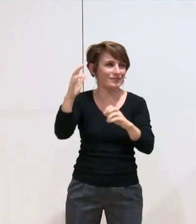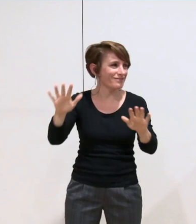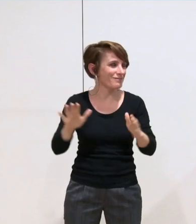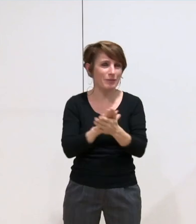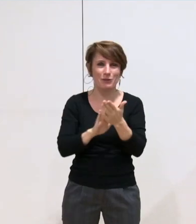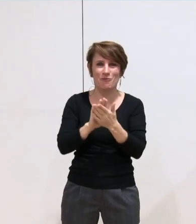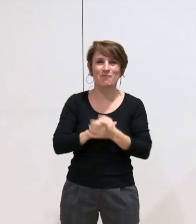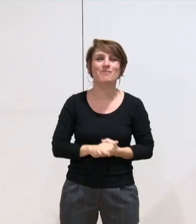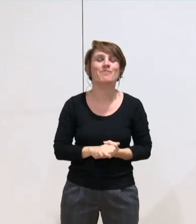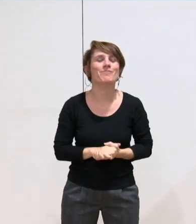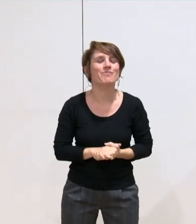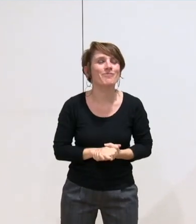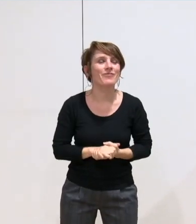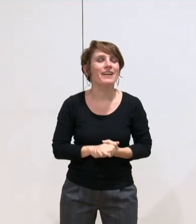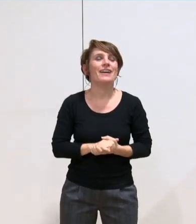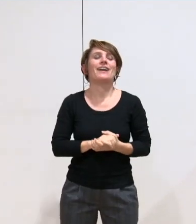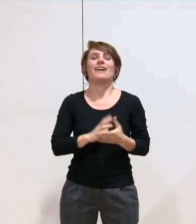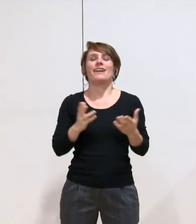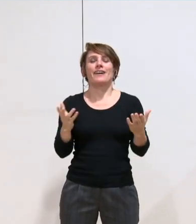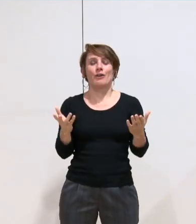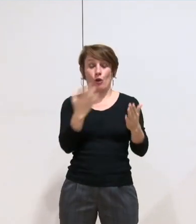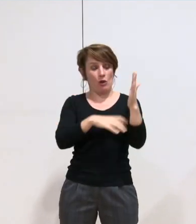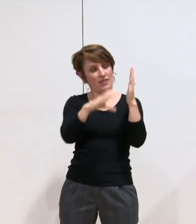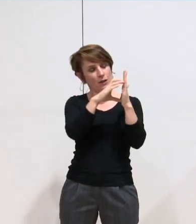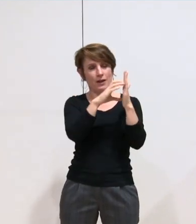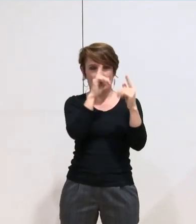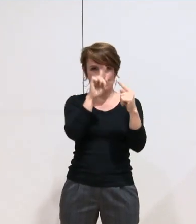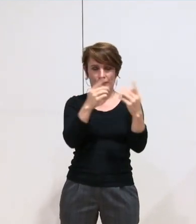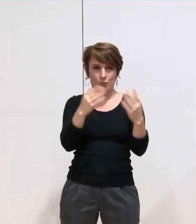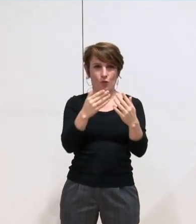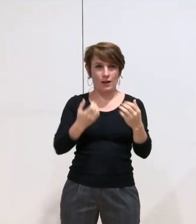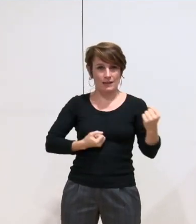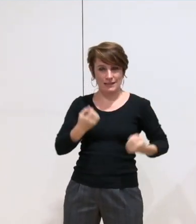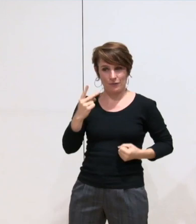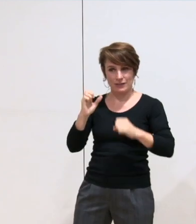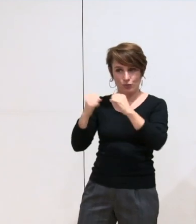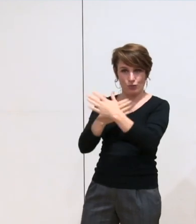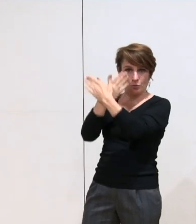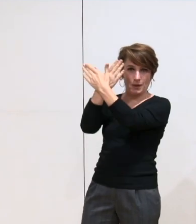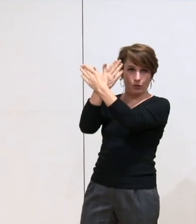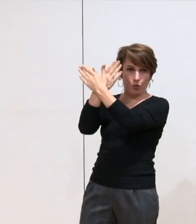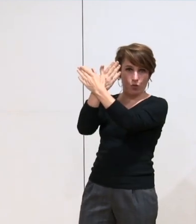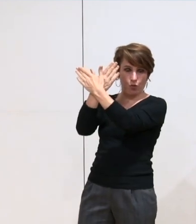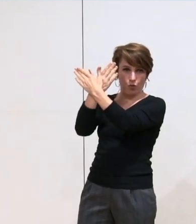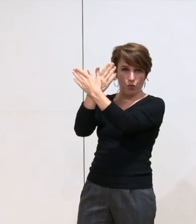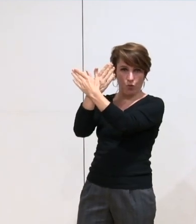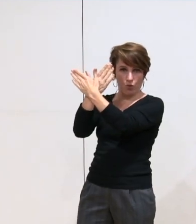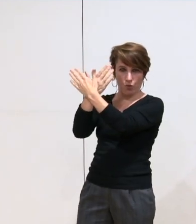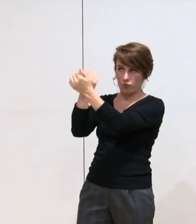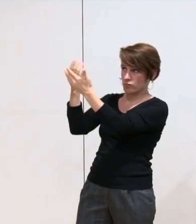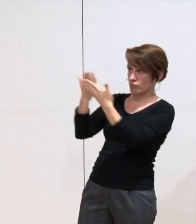Donc la délibération porte sur la mise à disposition de services de la métropole auprès de la ville de Grenoble.